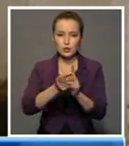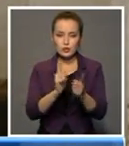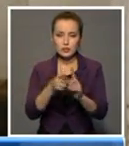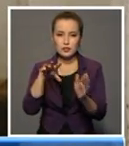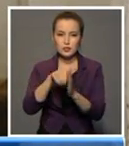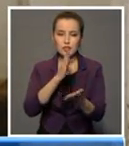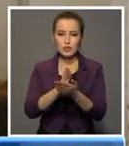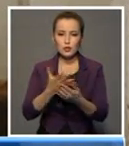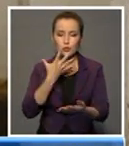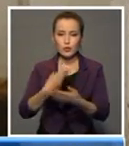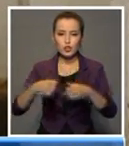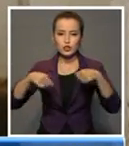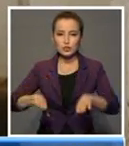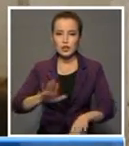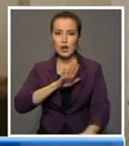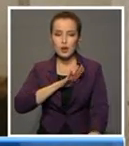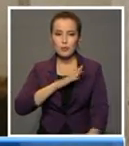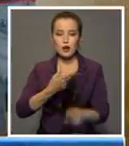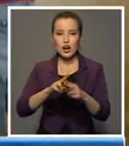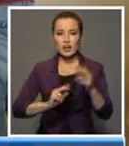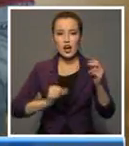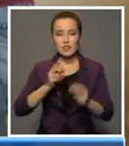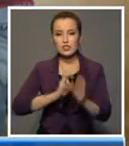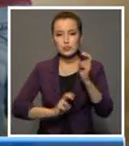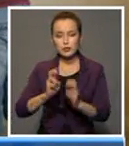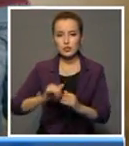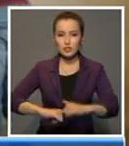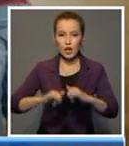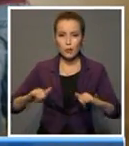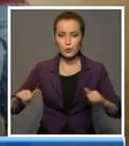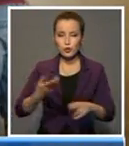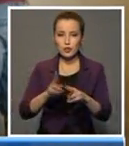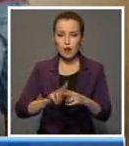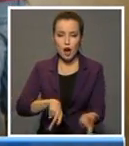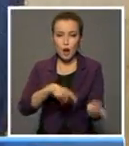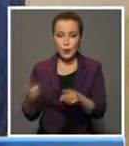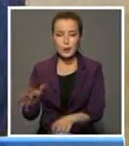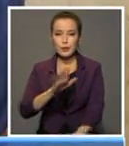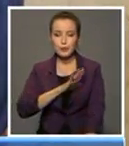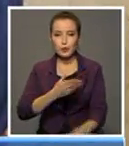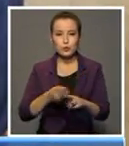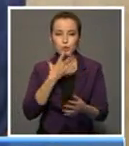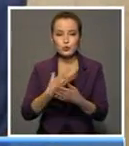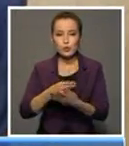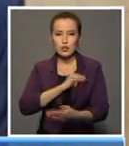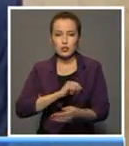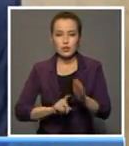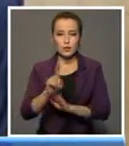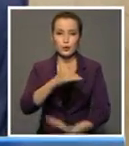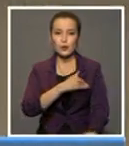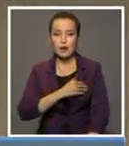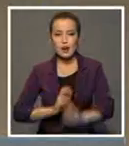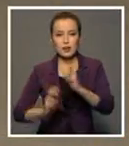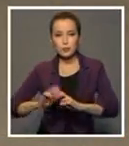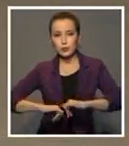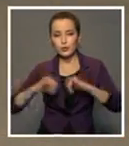Үкімет қаулысымен нәтижелі жұмыспен қамту және кәсіпкерлікті жаппай дамыту бағдарламасы болып ауысты. Енді өз ісін ашамын немесе кәсібін кеңейтемін